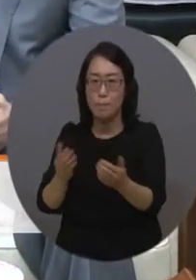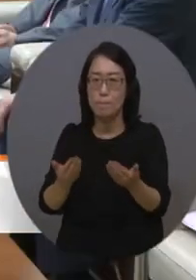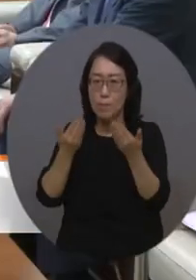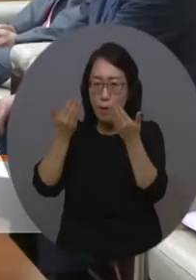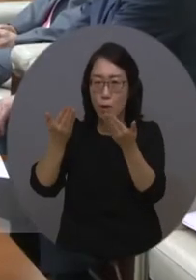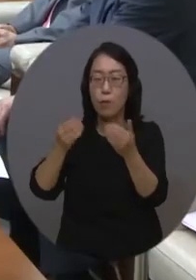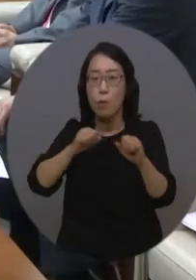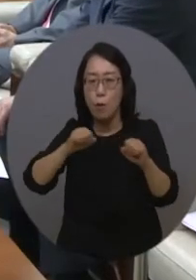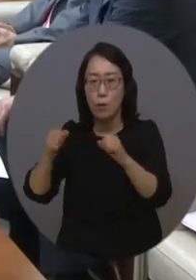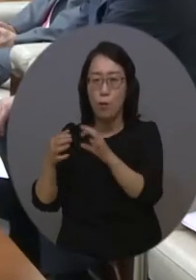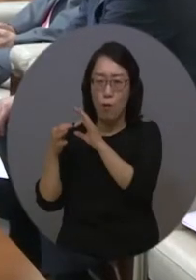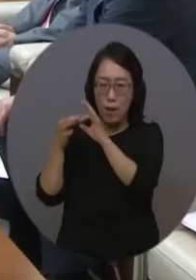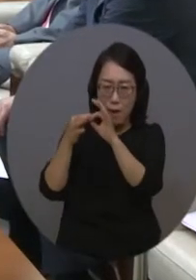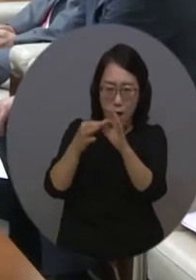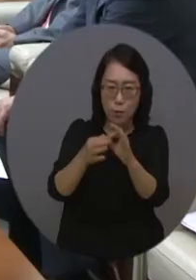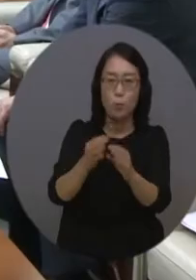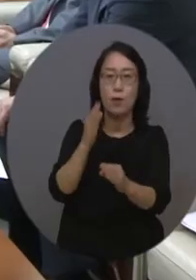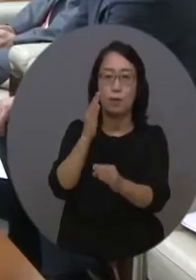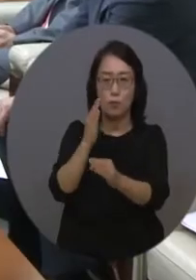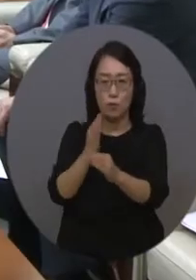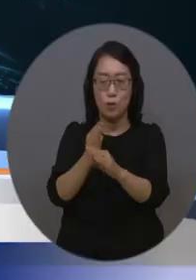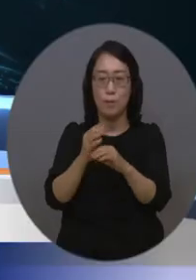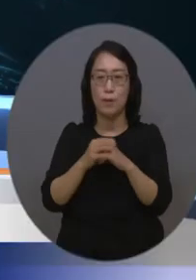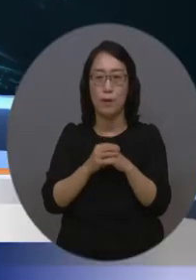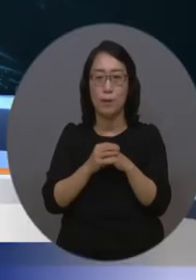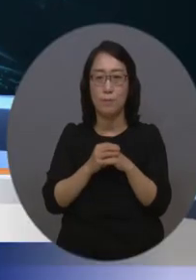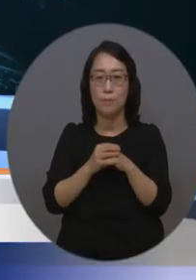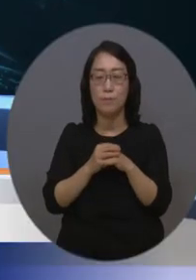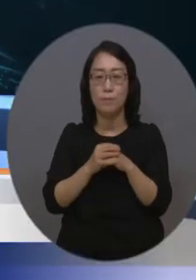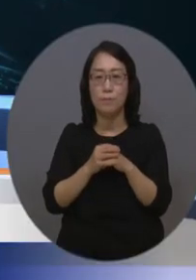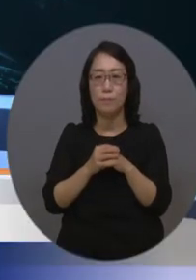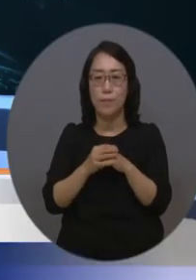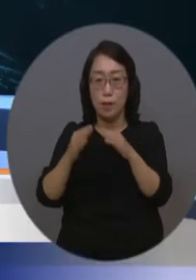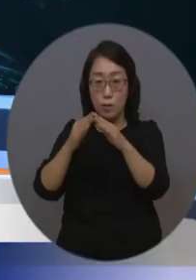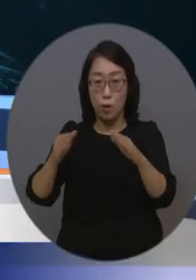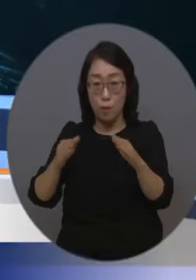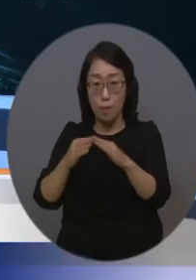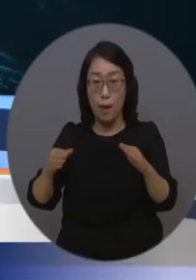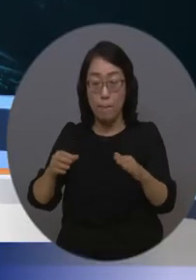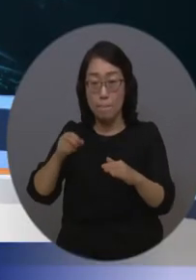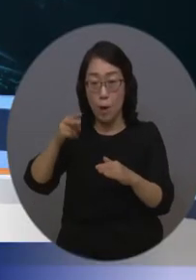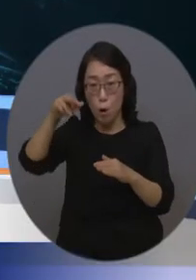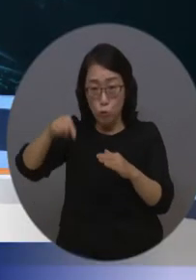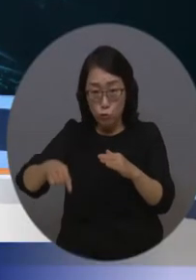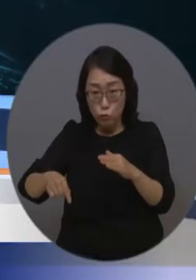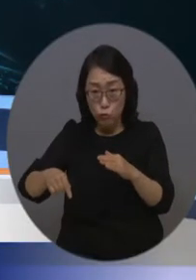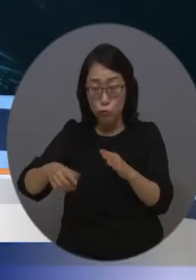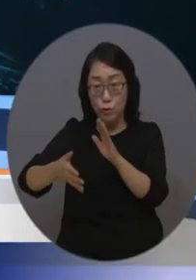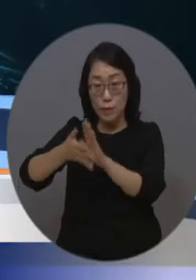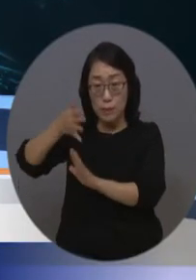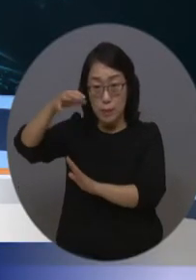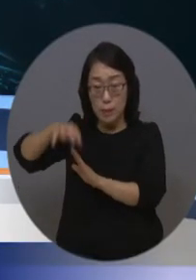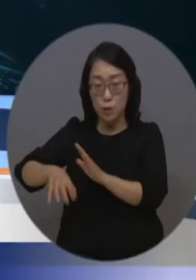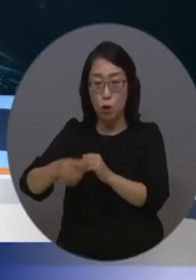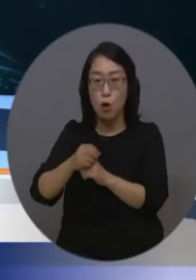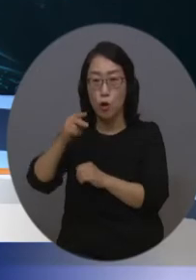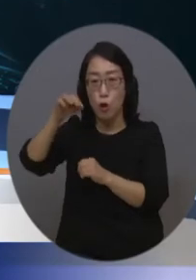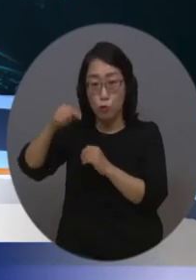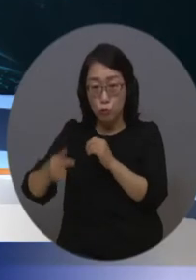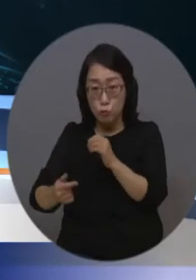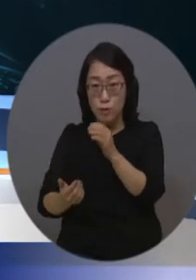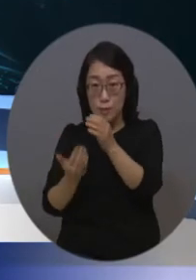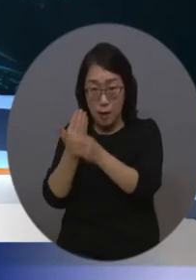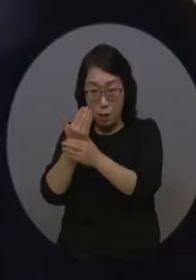활동을 꾸준히 실천하고 있습니다. 전남 여수시가 여순사건 유족회 사무실 개소식을